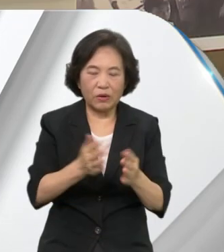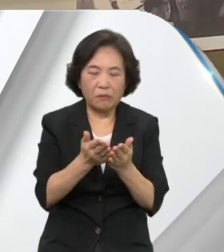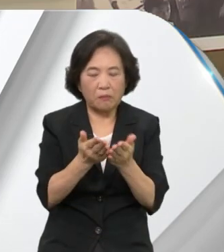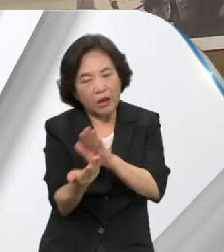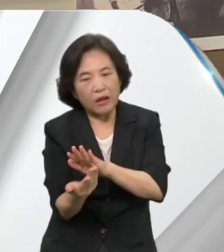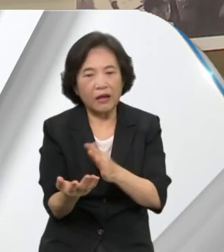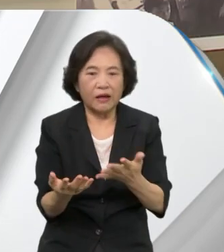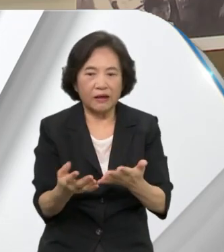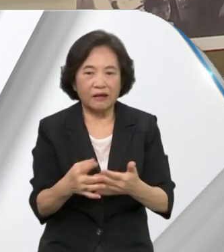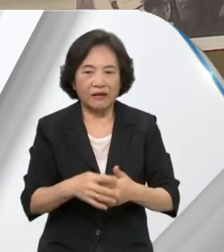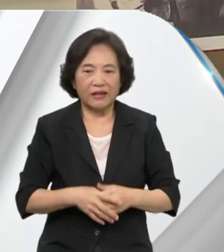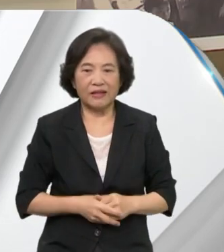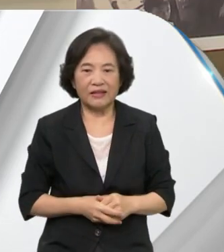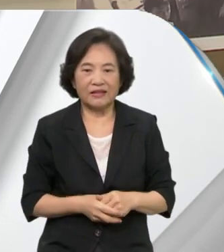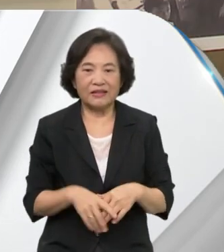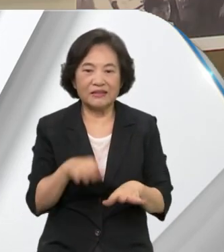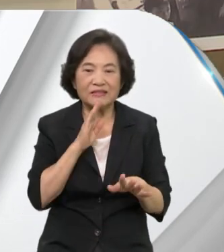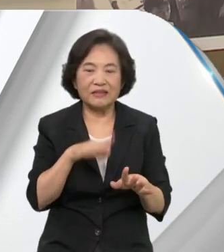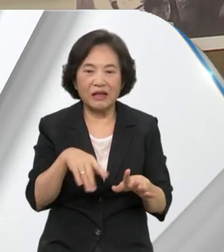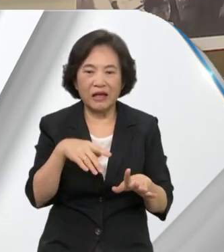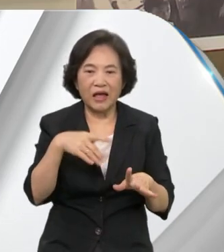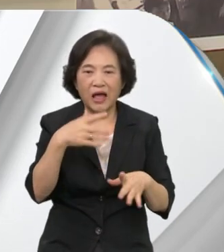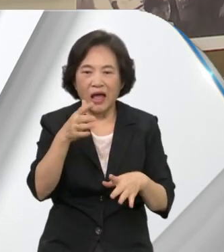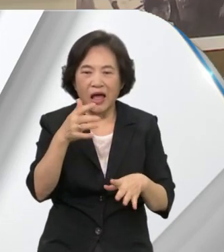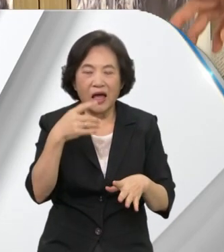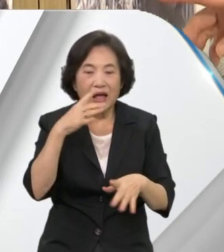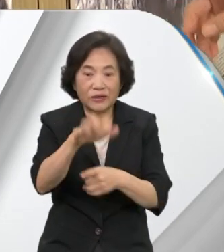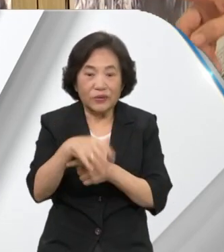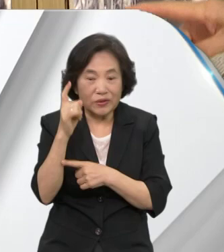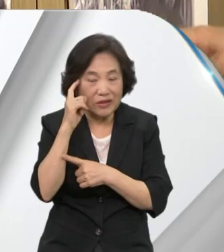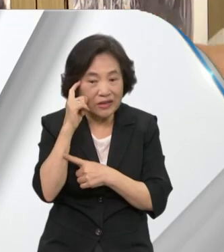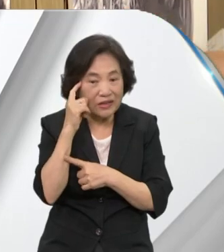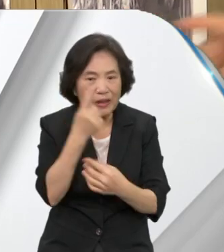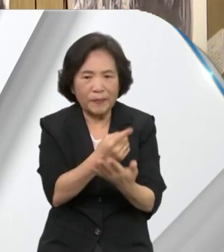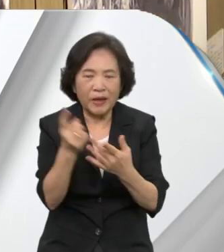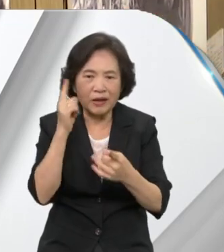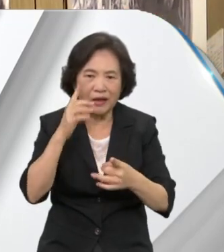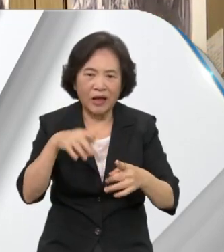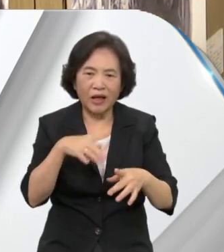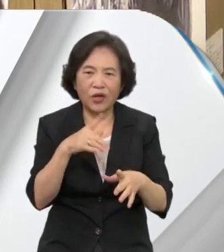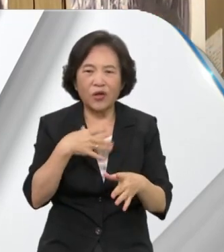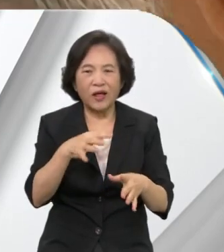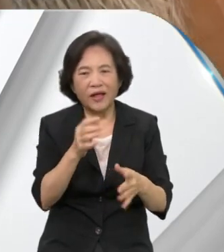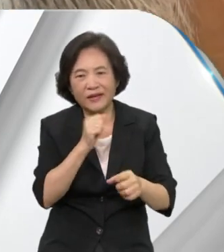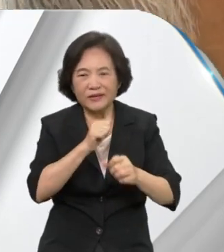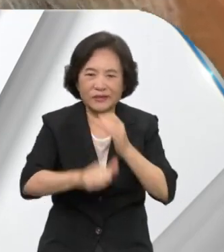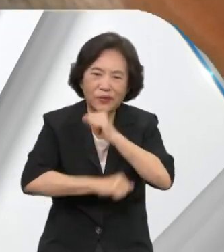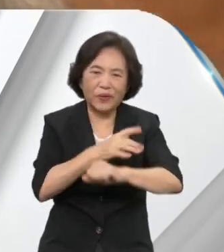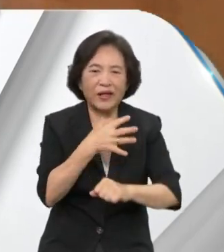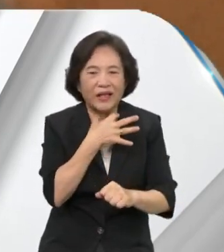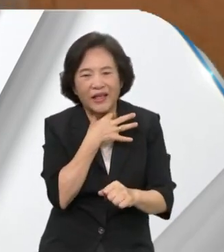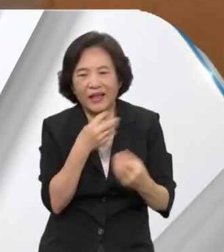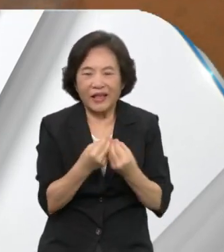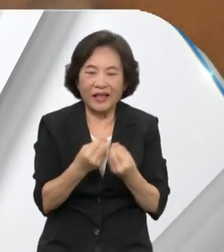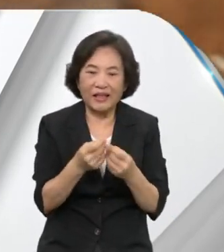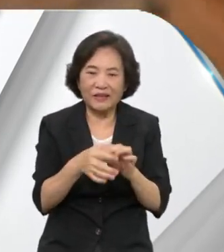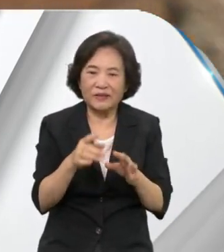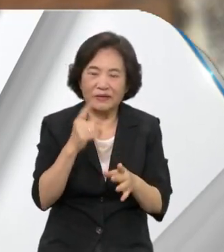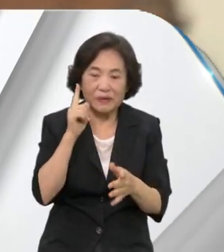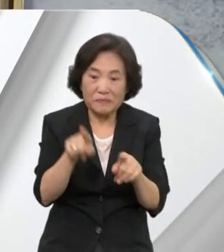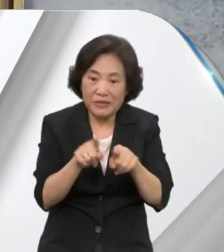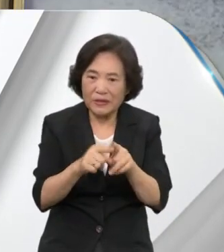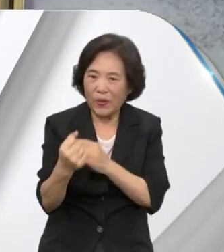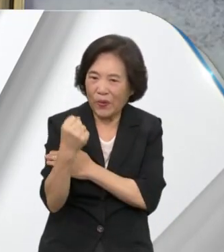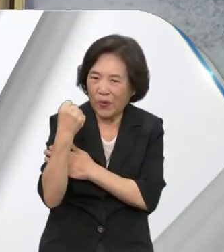衰啦。 提升保卫农业人才，因为帮他干会妒忌，可谓系平常一时一时三忙的成